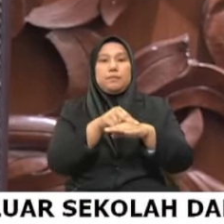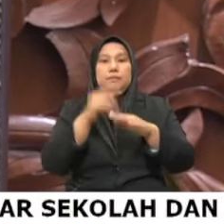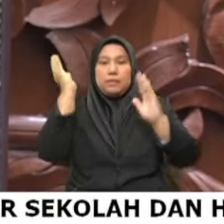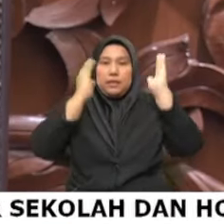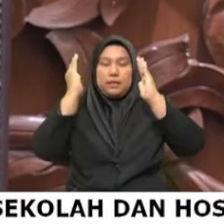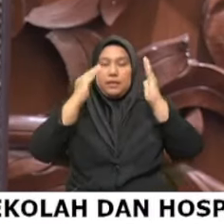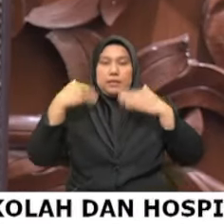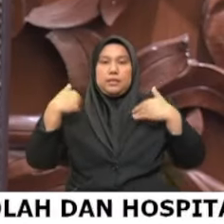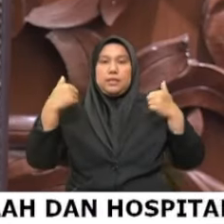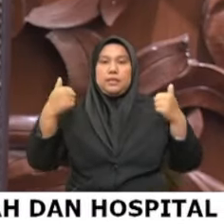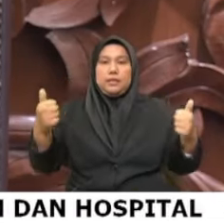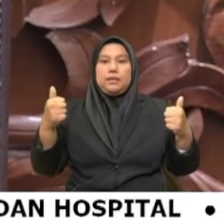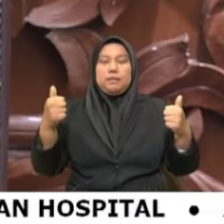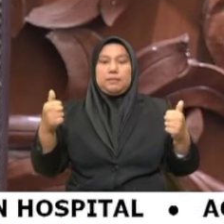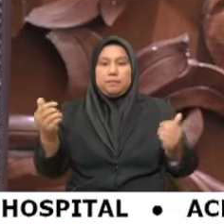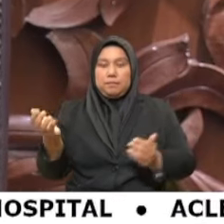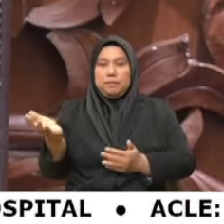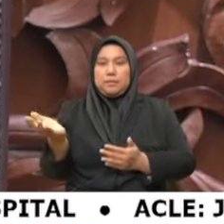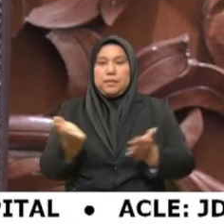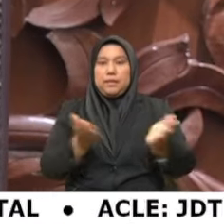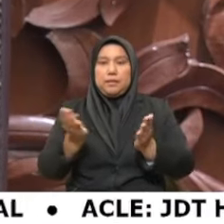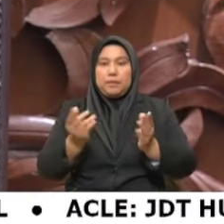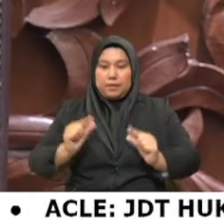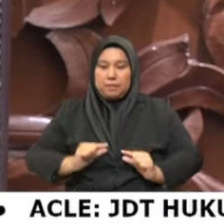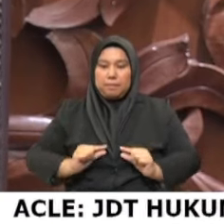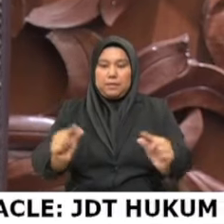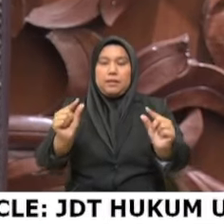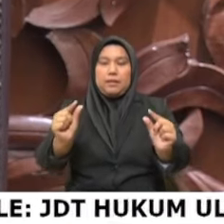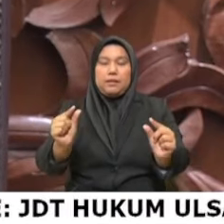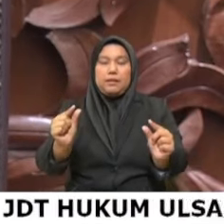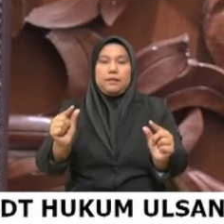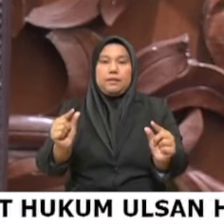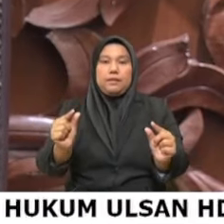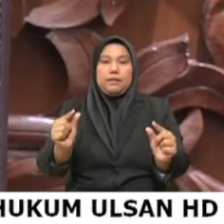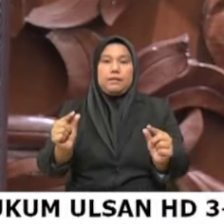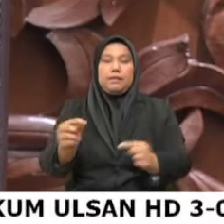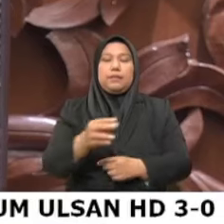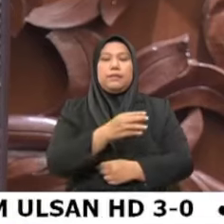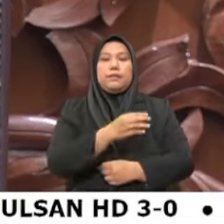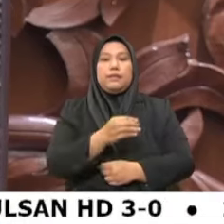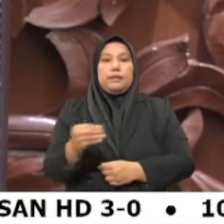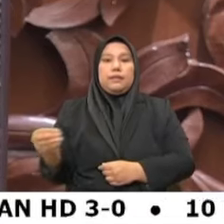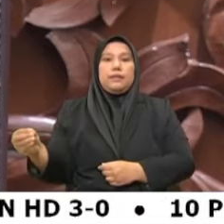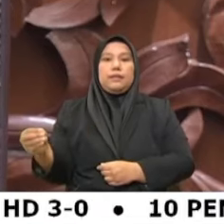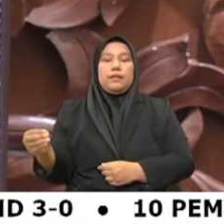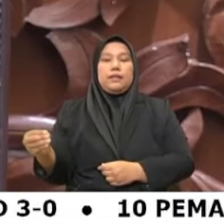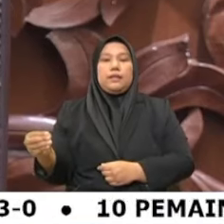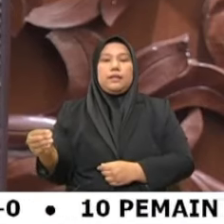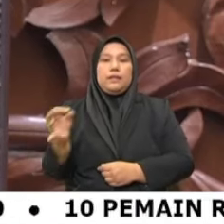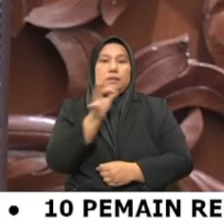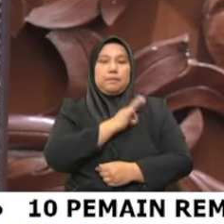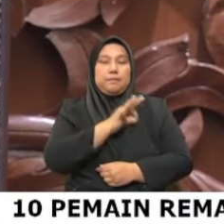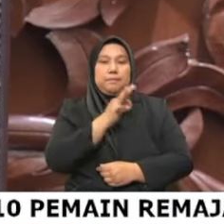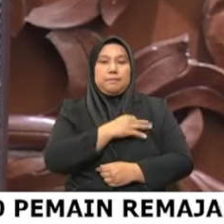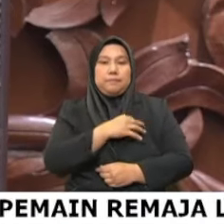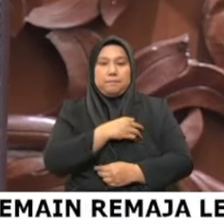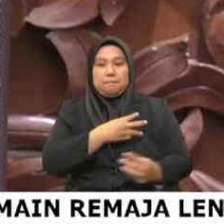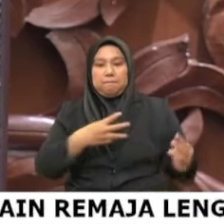bergerak Wellness on Wheel dan inisiatif War on Sugar serta